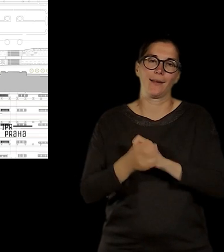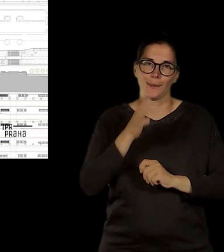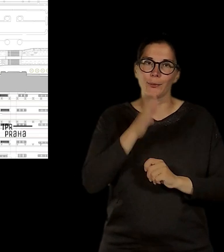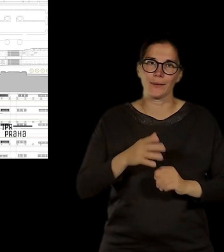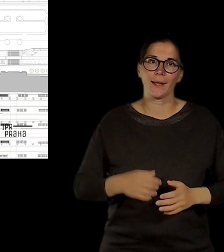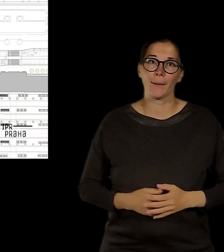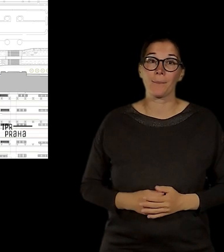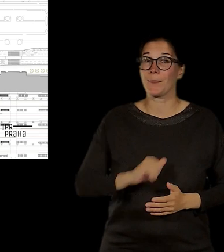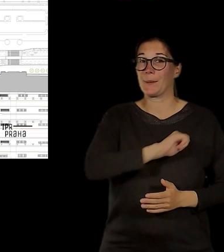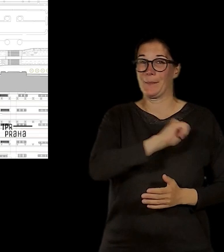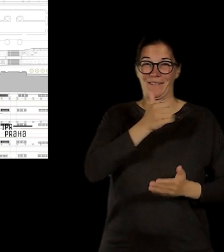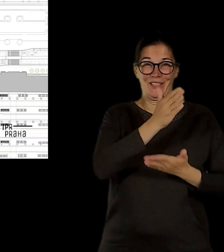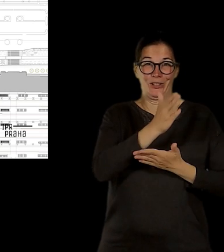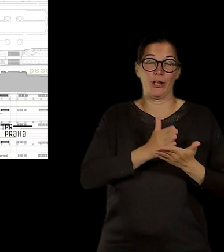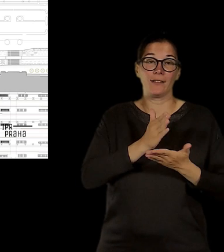Tím prvním korálkem je